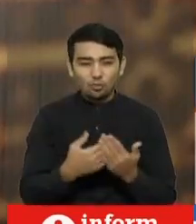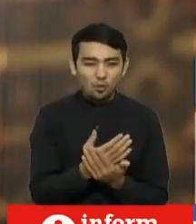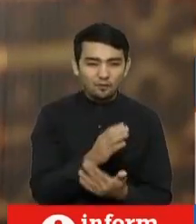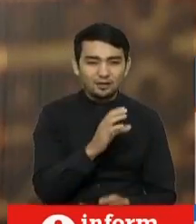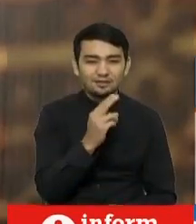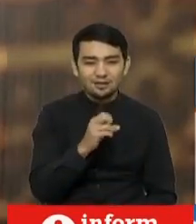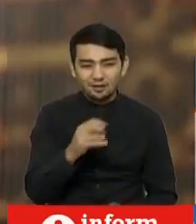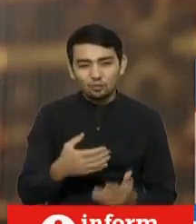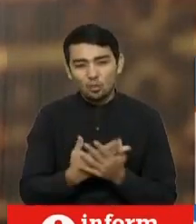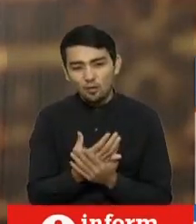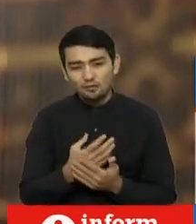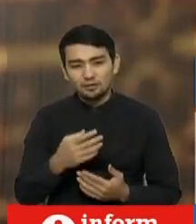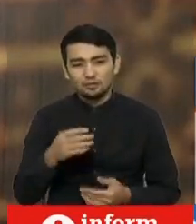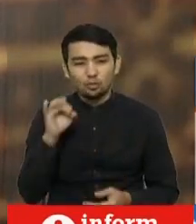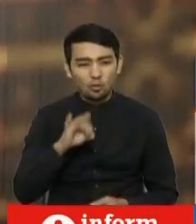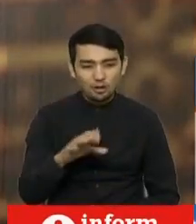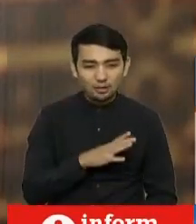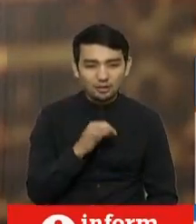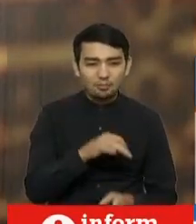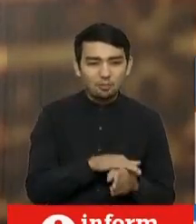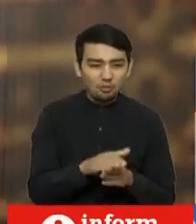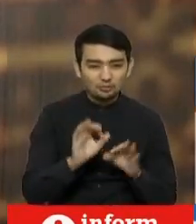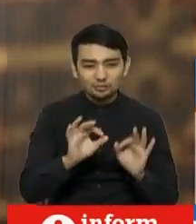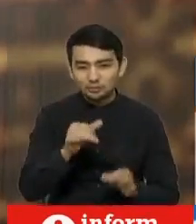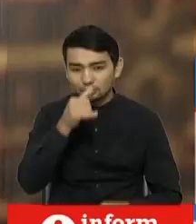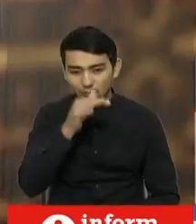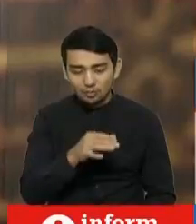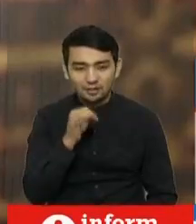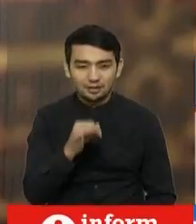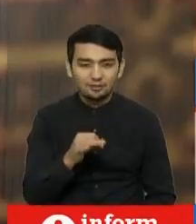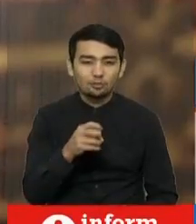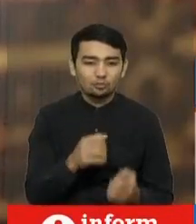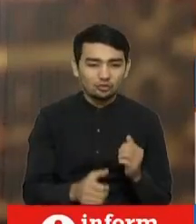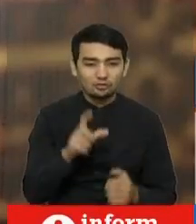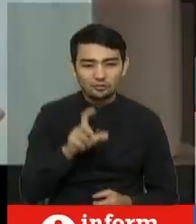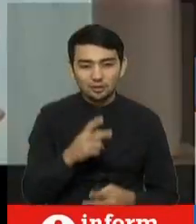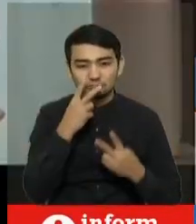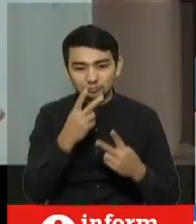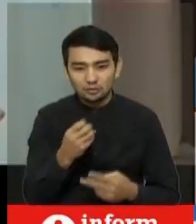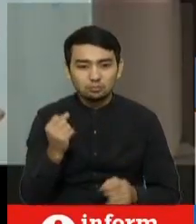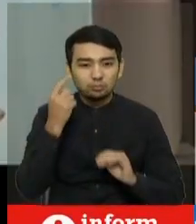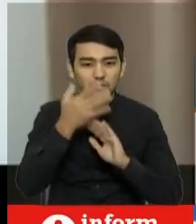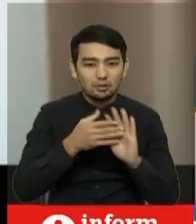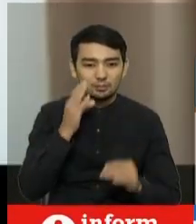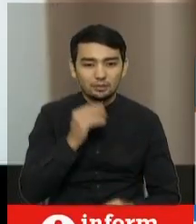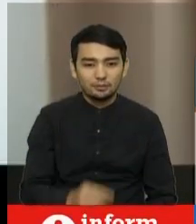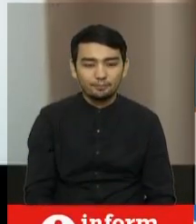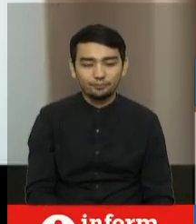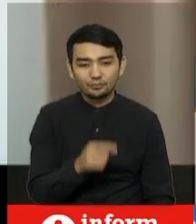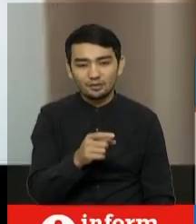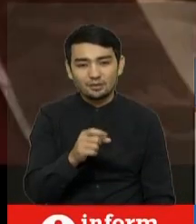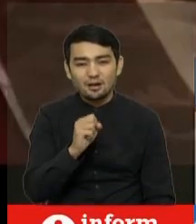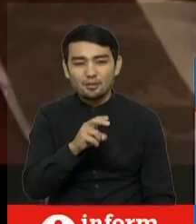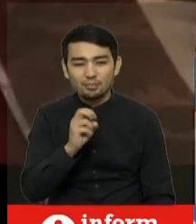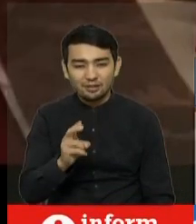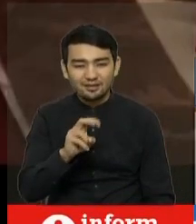толы болғандықтан оның барлығын айтып жеткізу мүмкін емес. Әркім өзі көріп түсіне жатар. «Генерал Ине» мен «Аппақ келіннің»